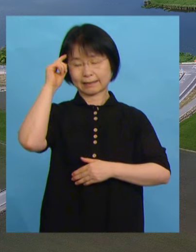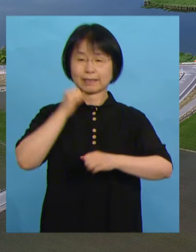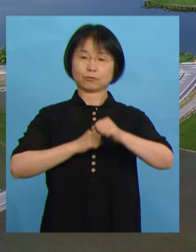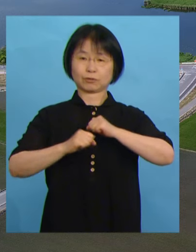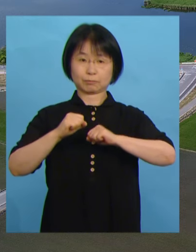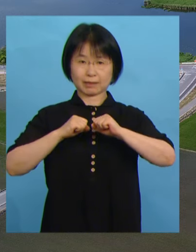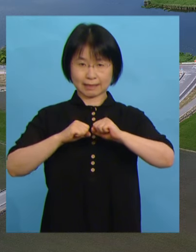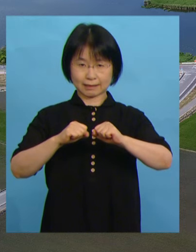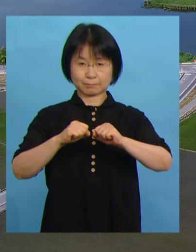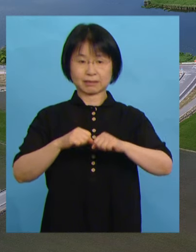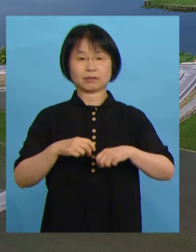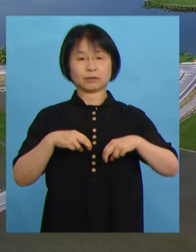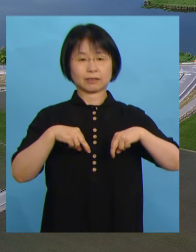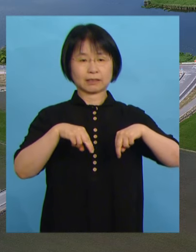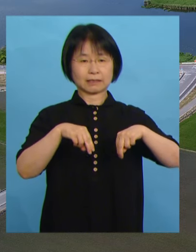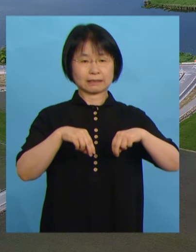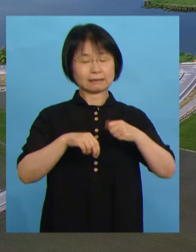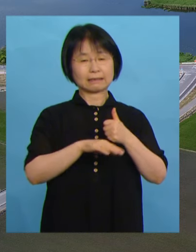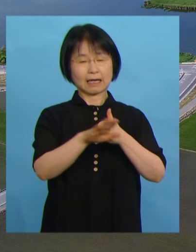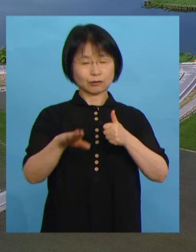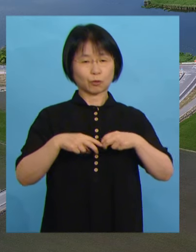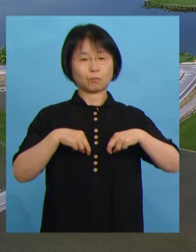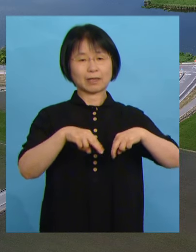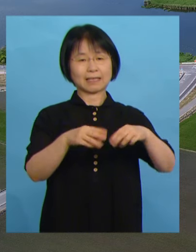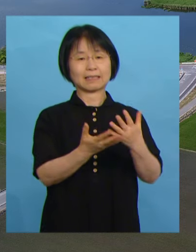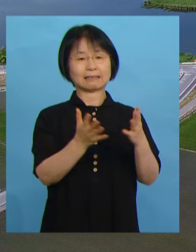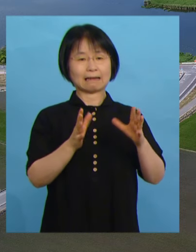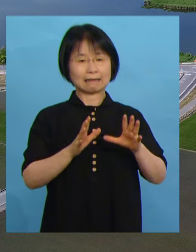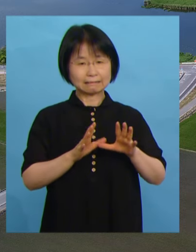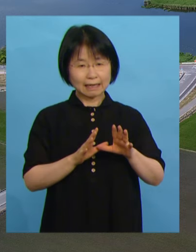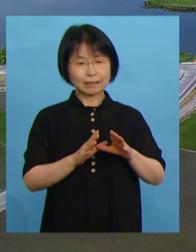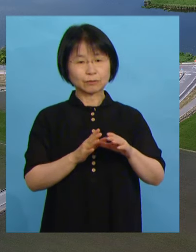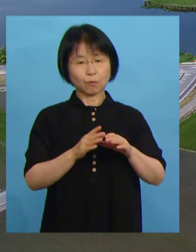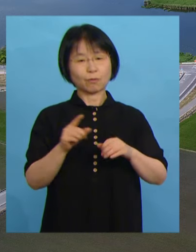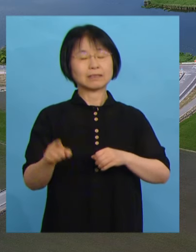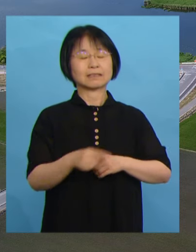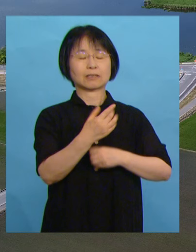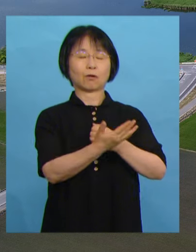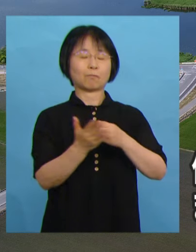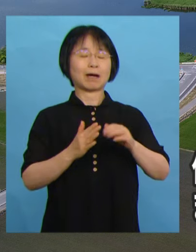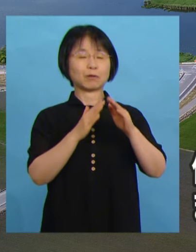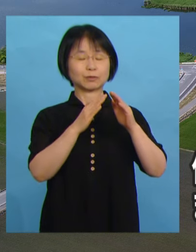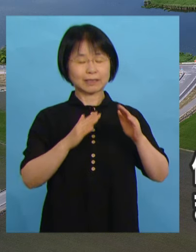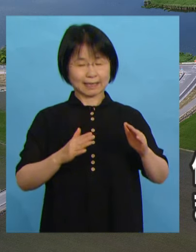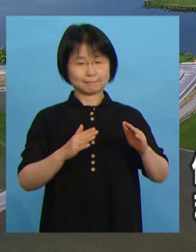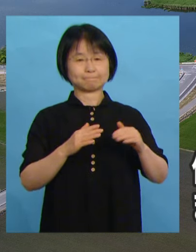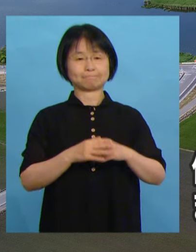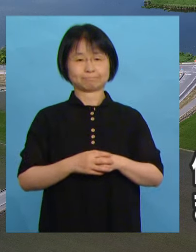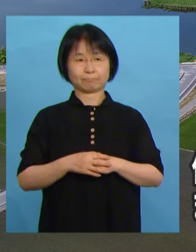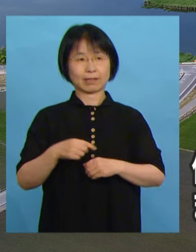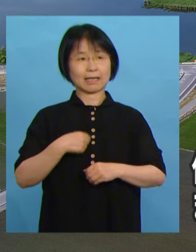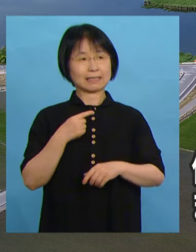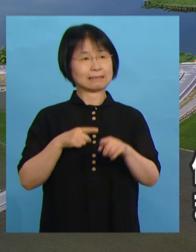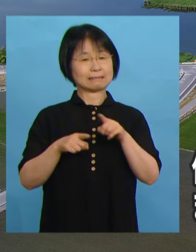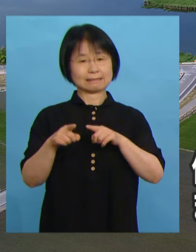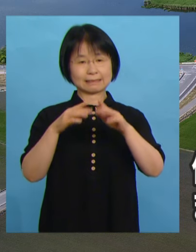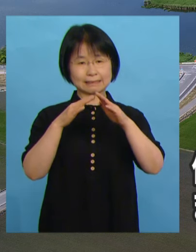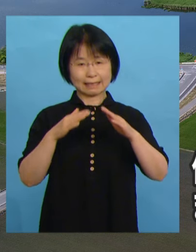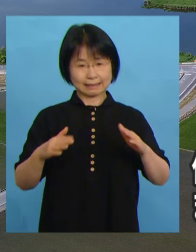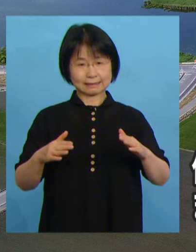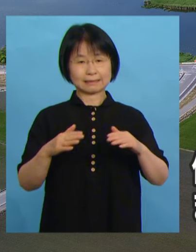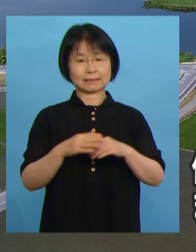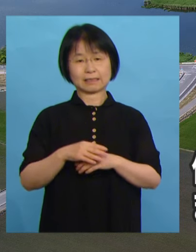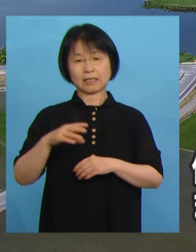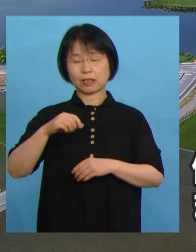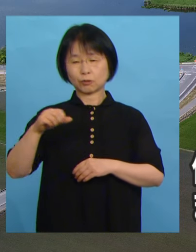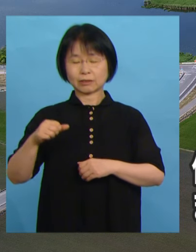い、 環境ボランティア団体である伊波内湖の自然を守る会をはじめ、伊波内湖周辺の自治会や